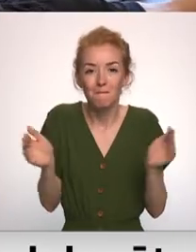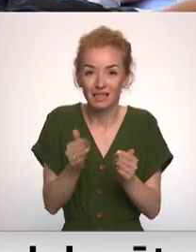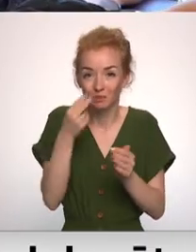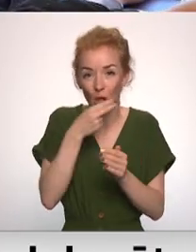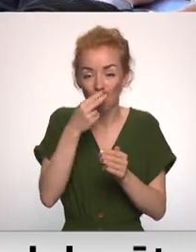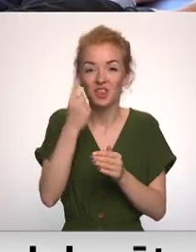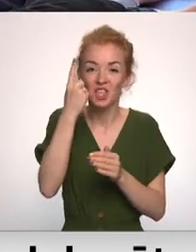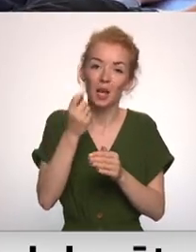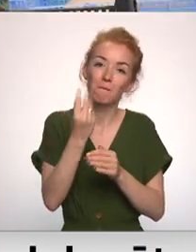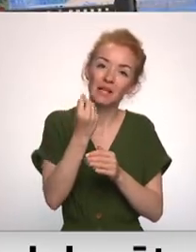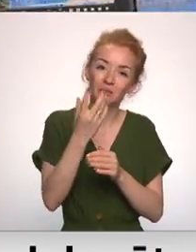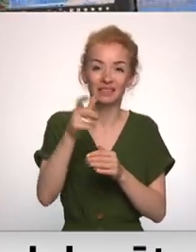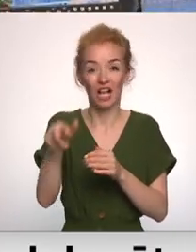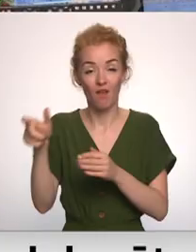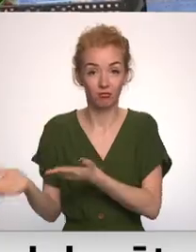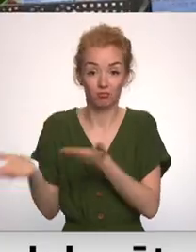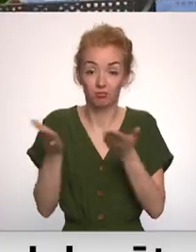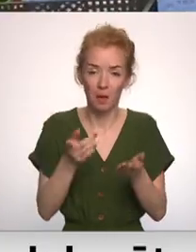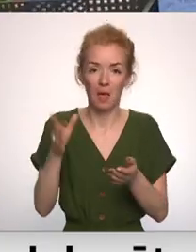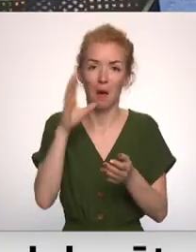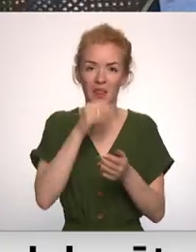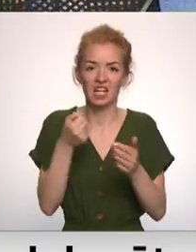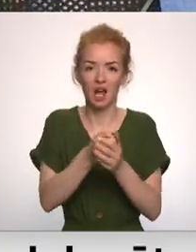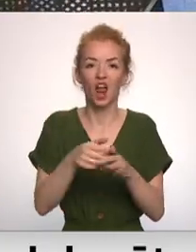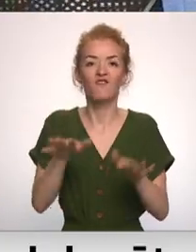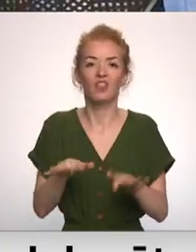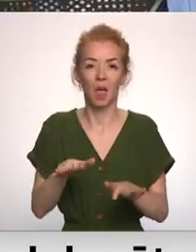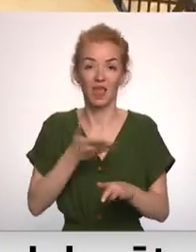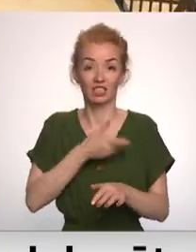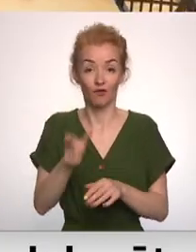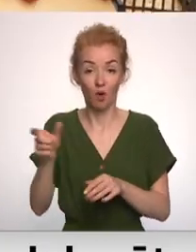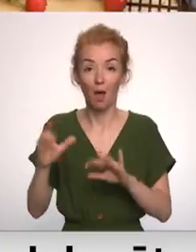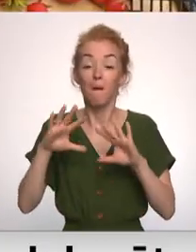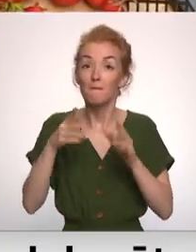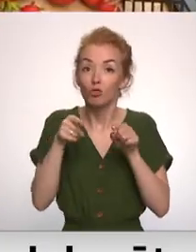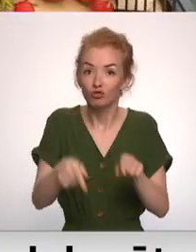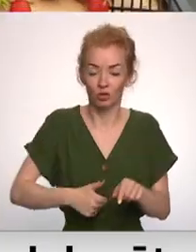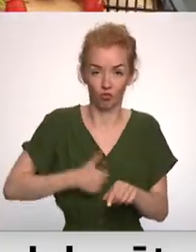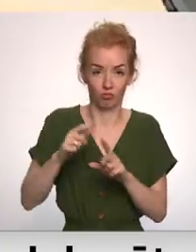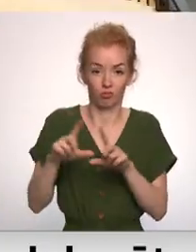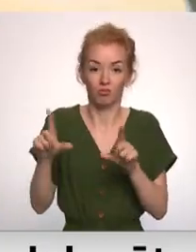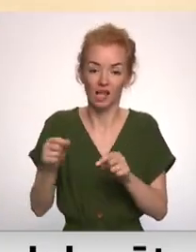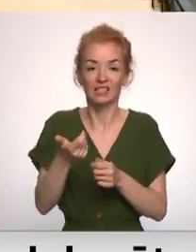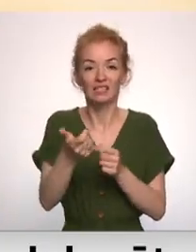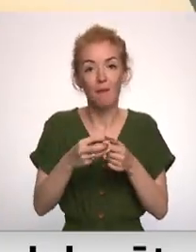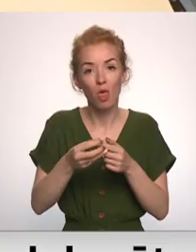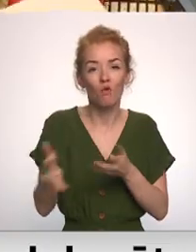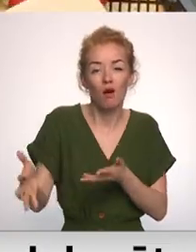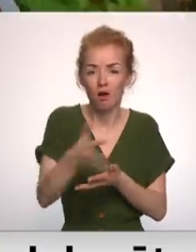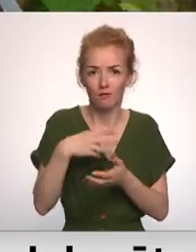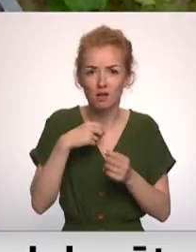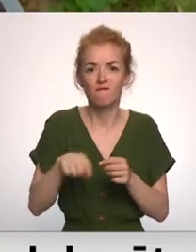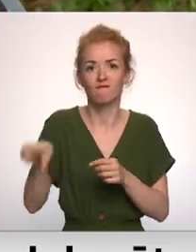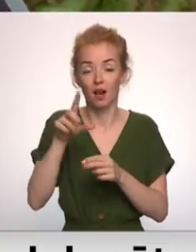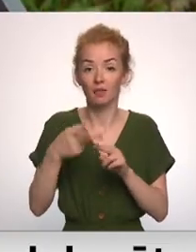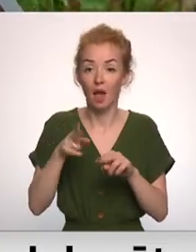vajag vien 11 darbiniekus un tās tiek galā ar vietējo darba spēku, tad Sialu Beko zemeņu lasītāju vajag krietni vairāk.